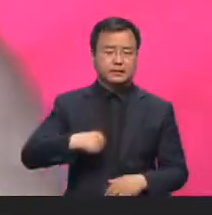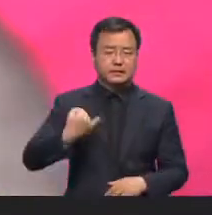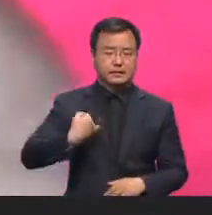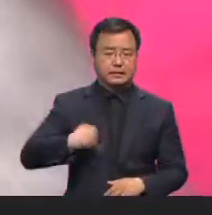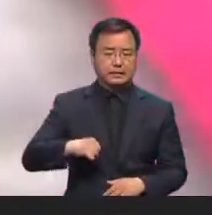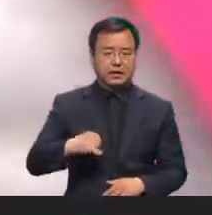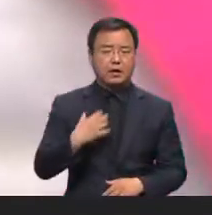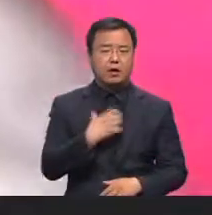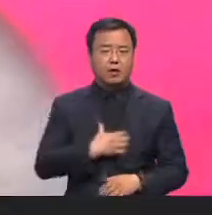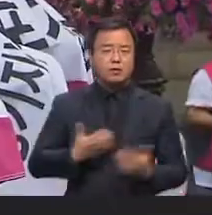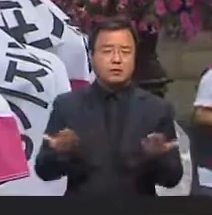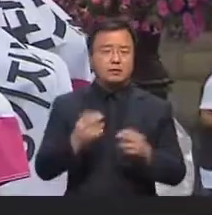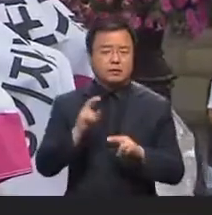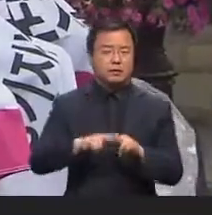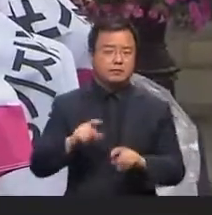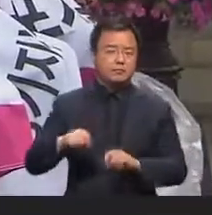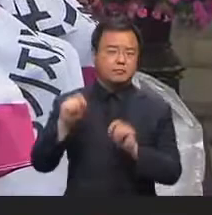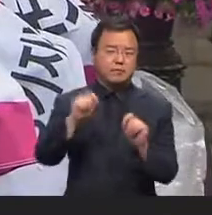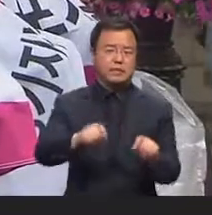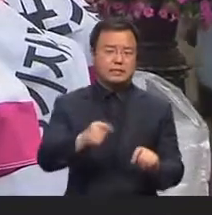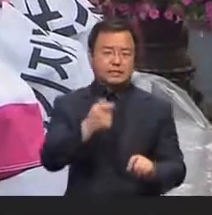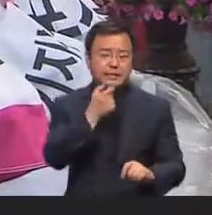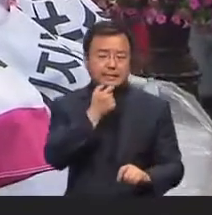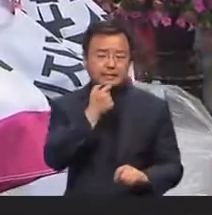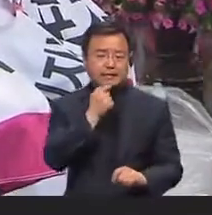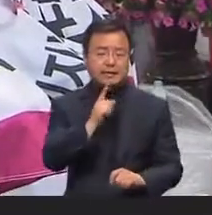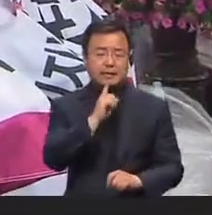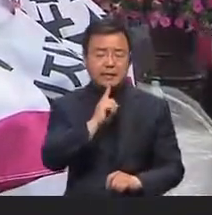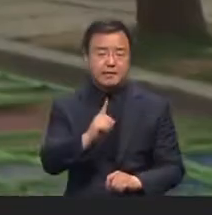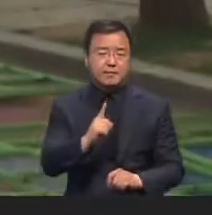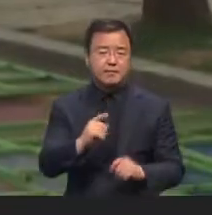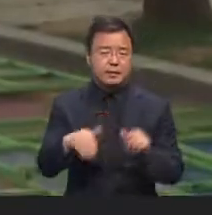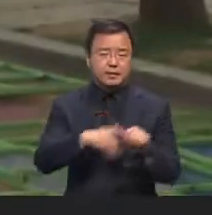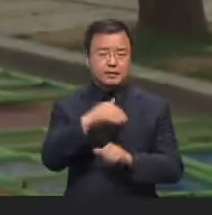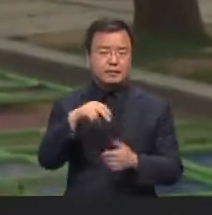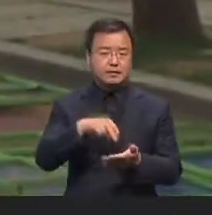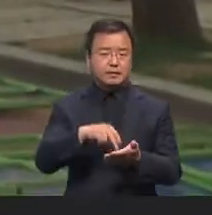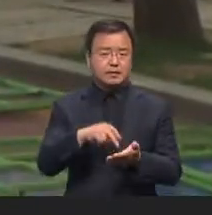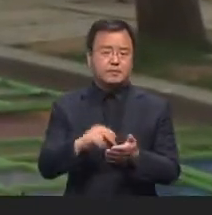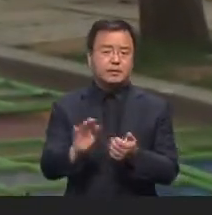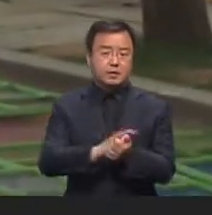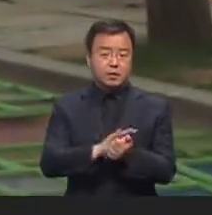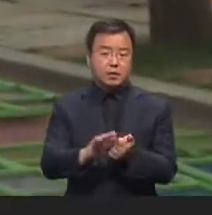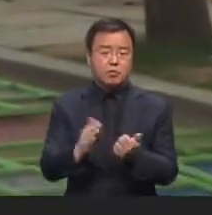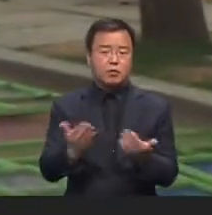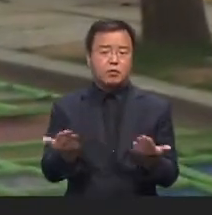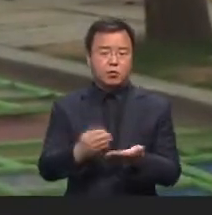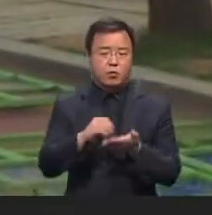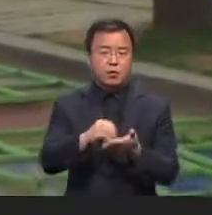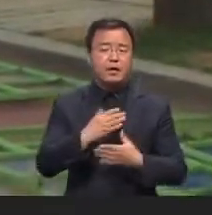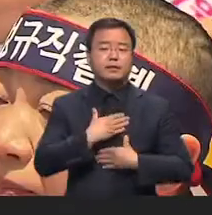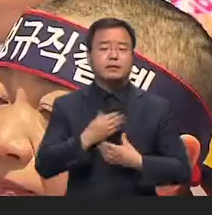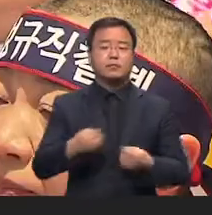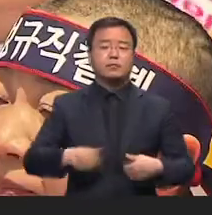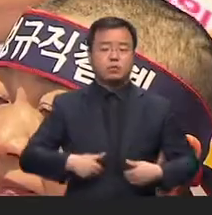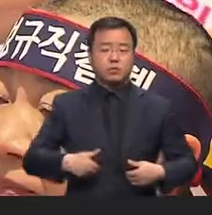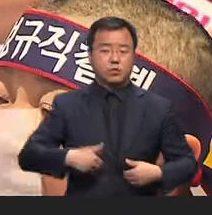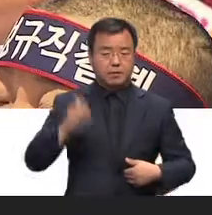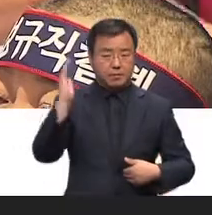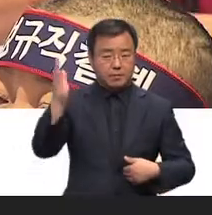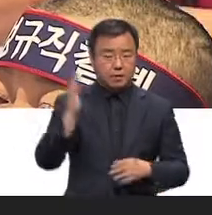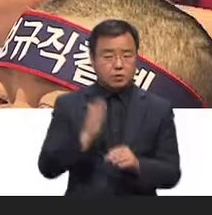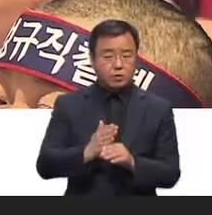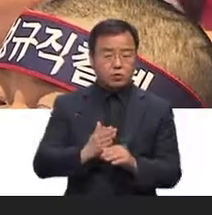물려주고 싶지 않다 며 학교 비정규직의 처우개선과 고용안정을 이 시급하다고 촉구합니다 공공부문